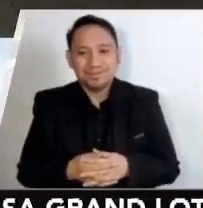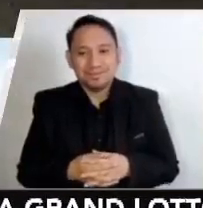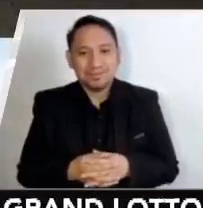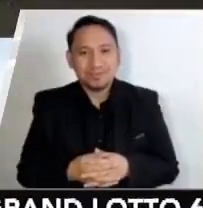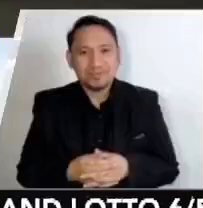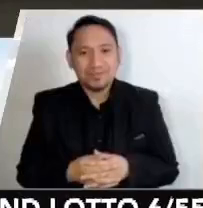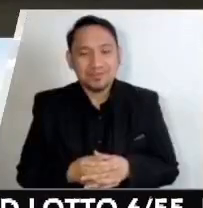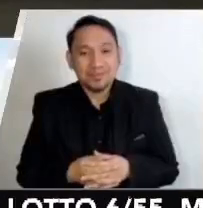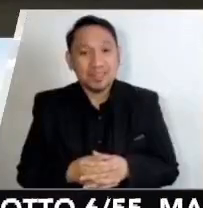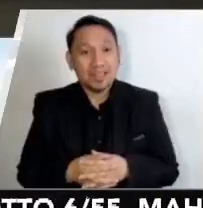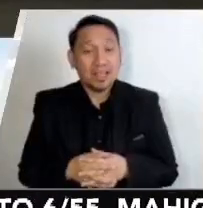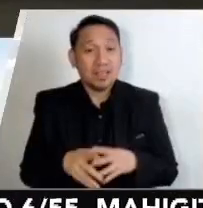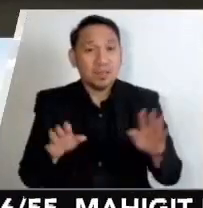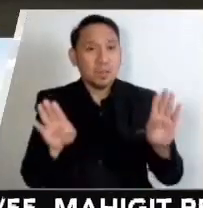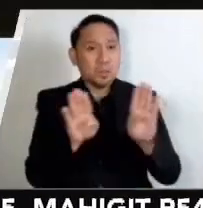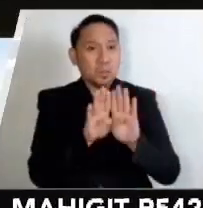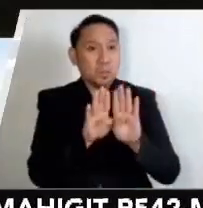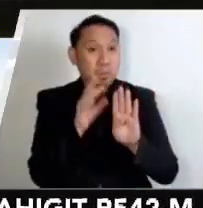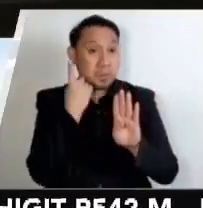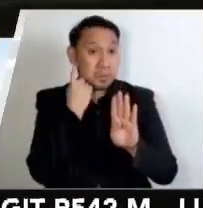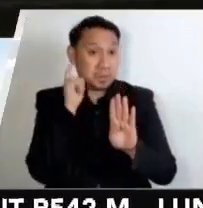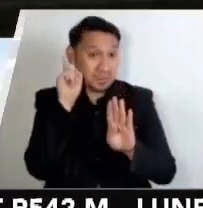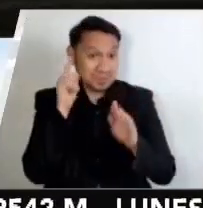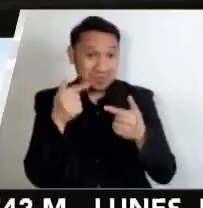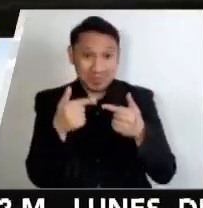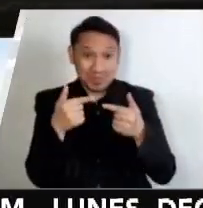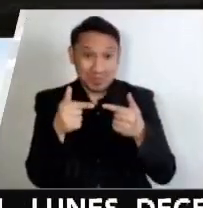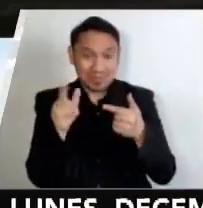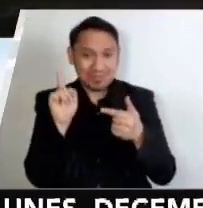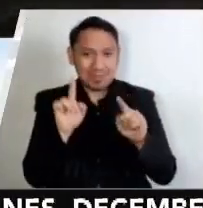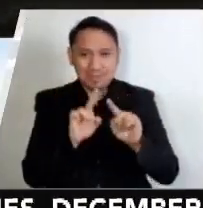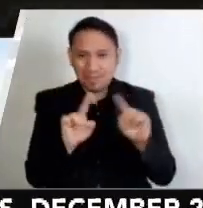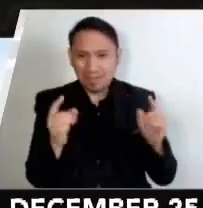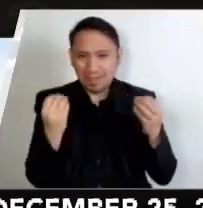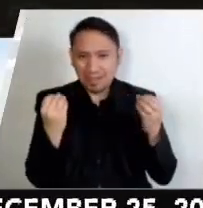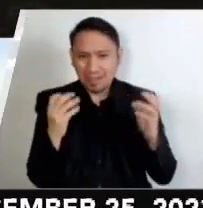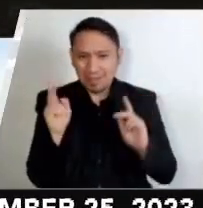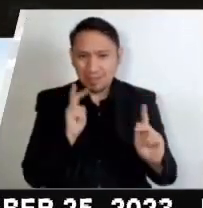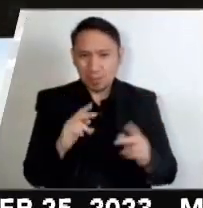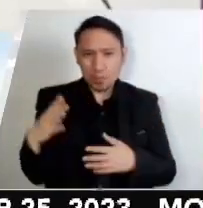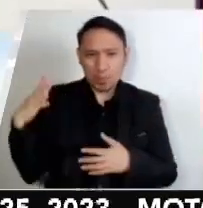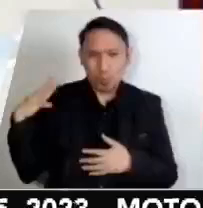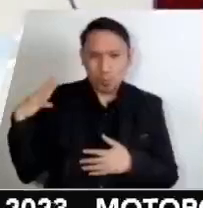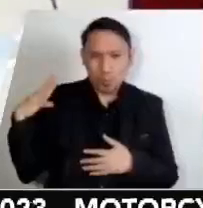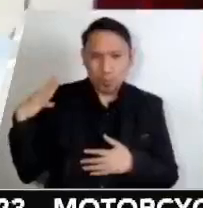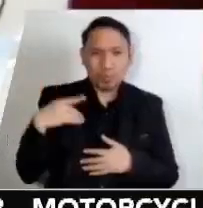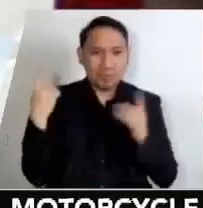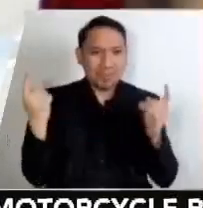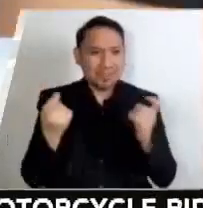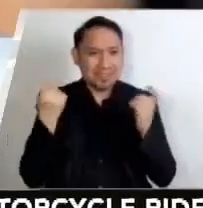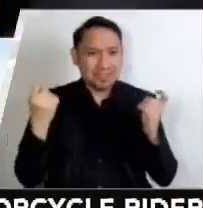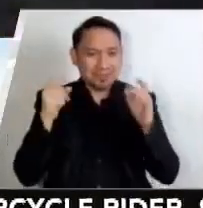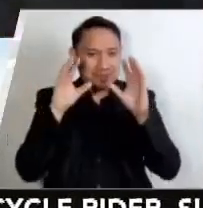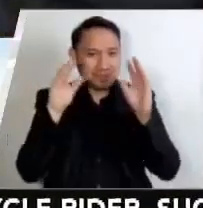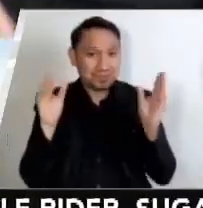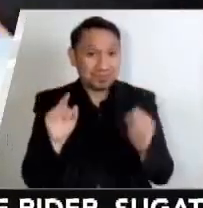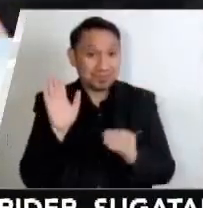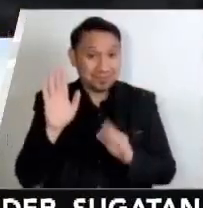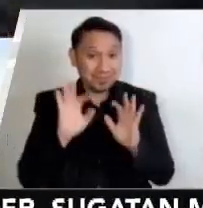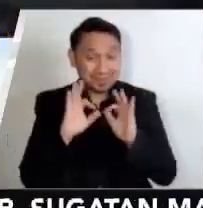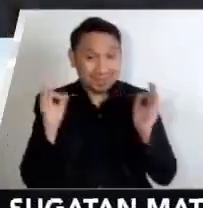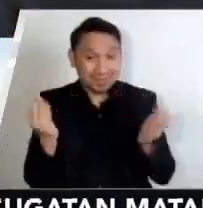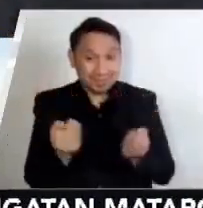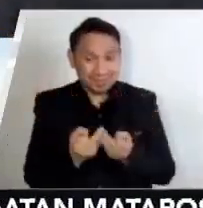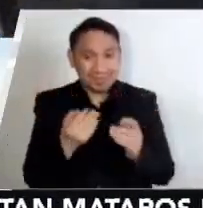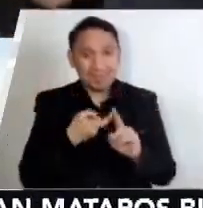Sarado pa kanina madaling araw ang Picnic Grove pero marami ng turista ang nag-aabang para doon magdiwang ng Pasko. Ang pamilya ni Rubeling galing pang Tondo,